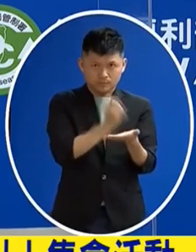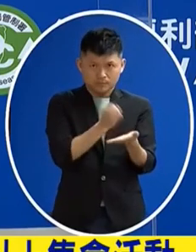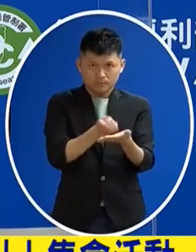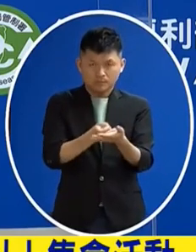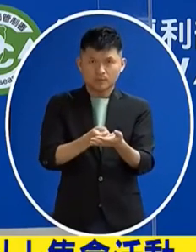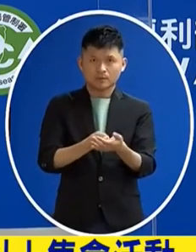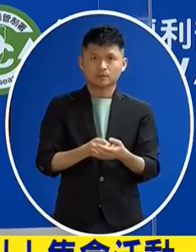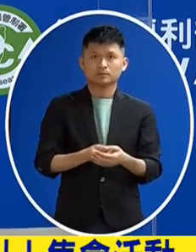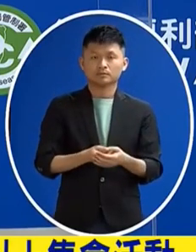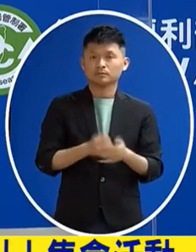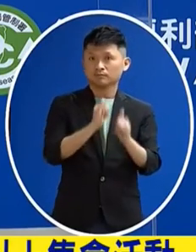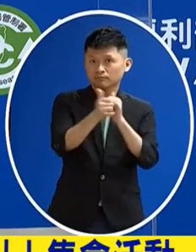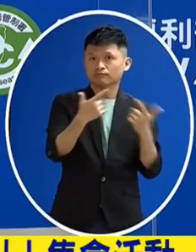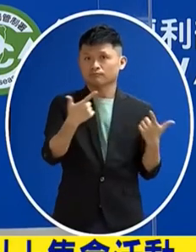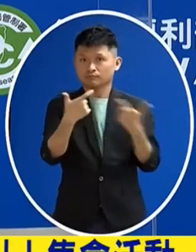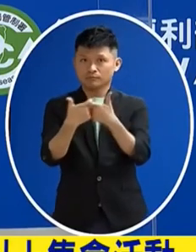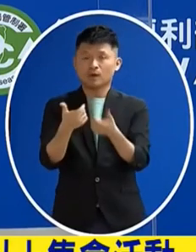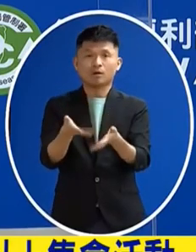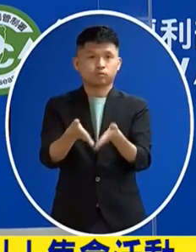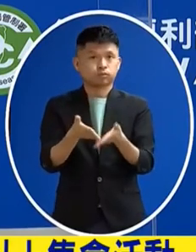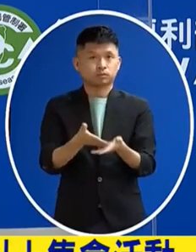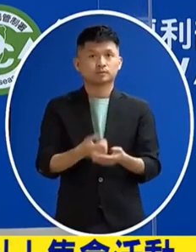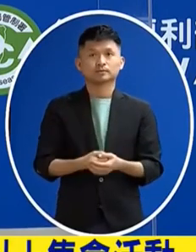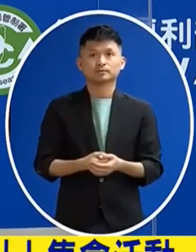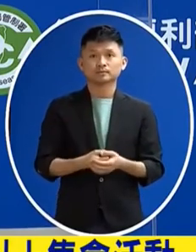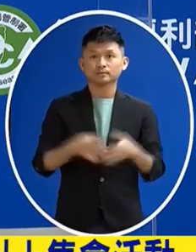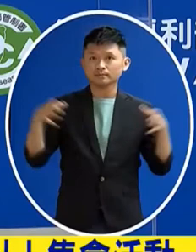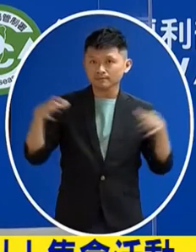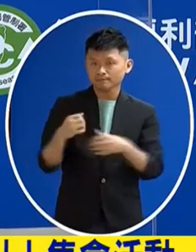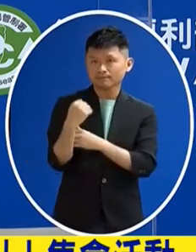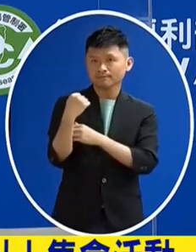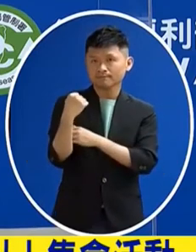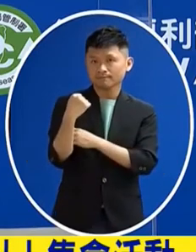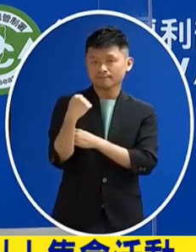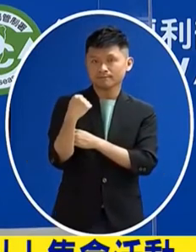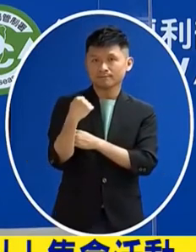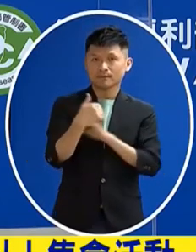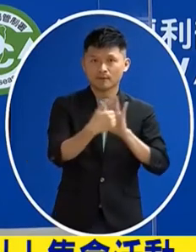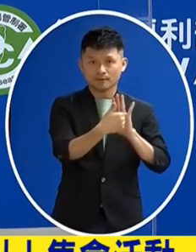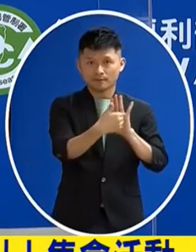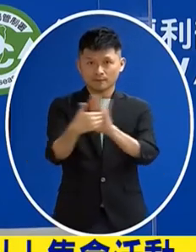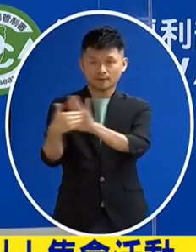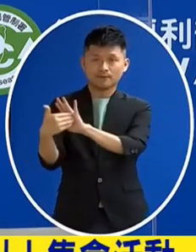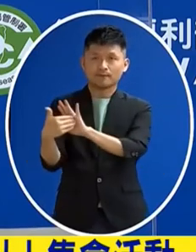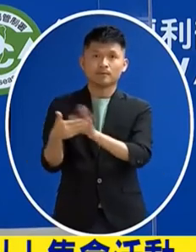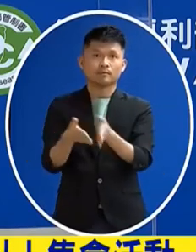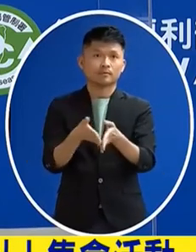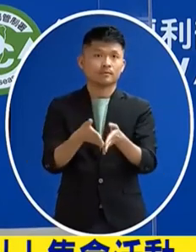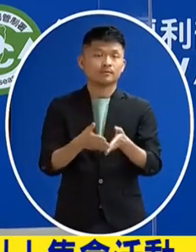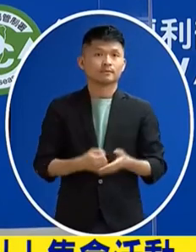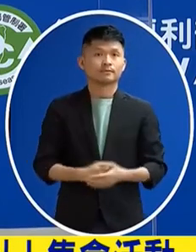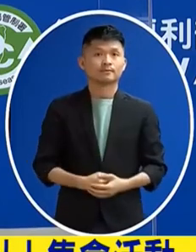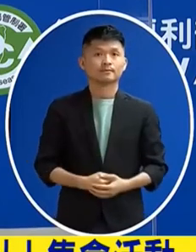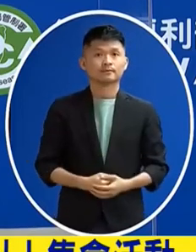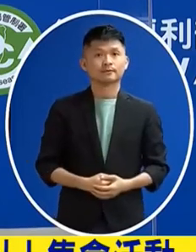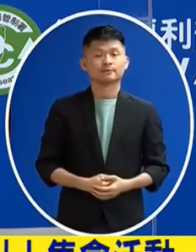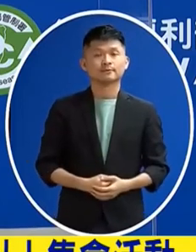稽核，请民众务必配合，共同严守社区的防线。